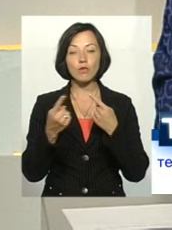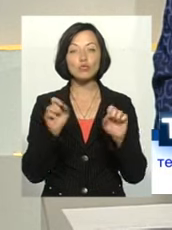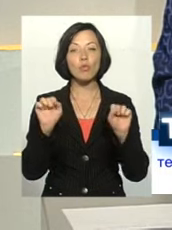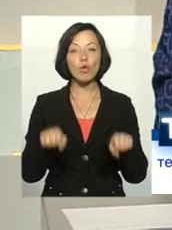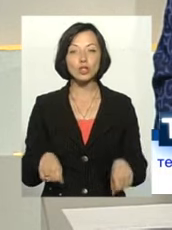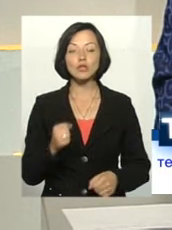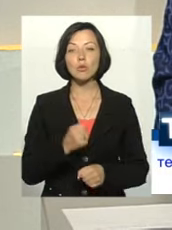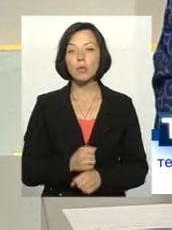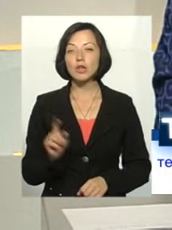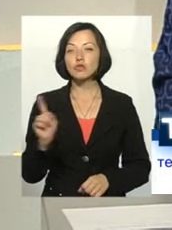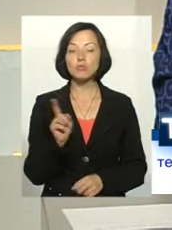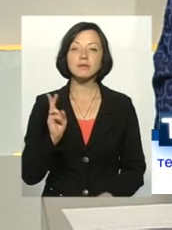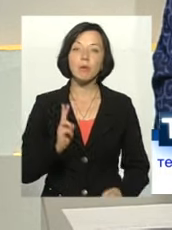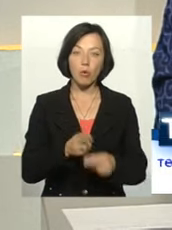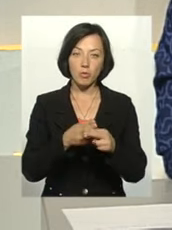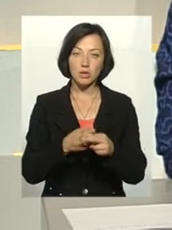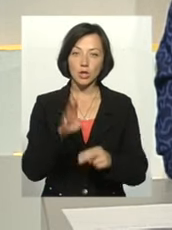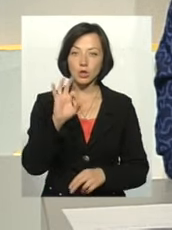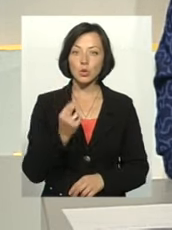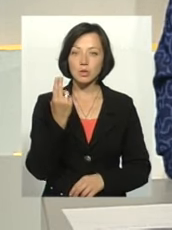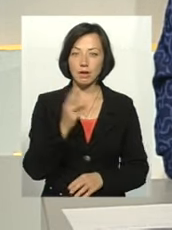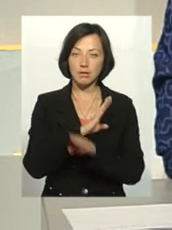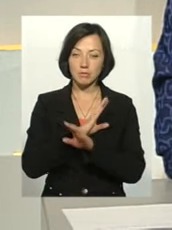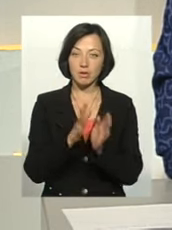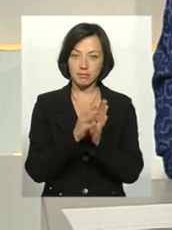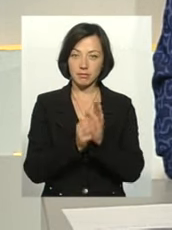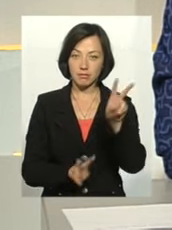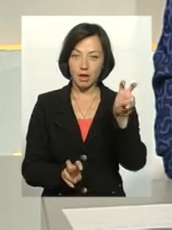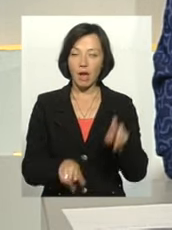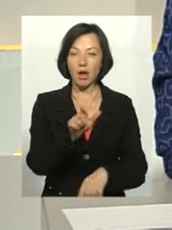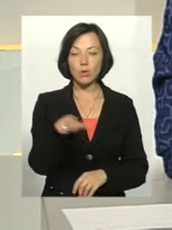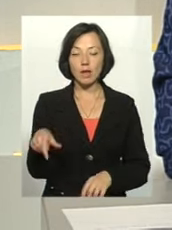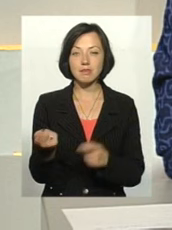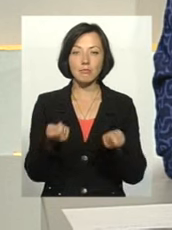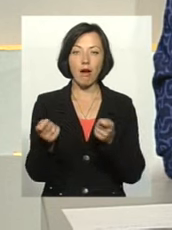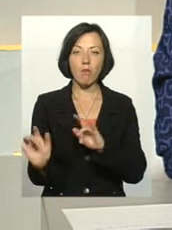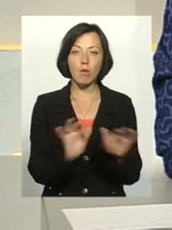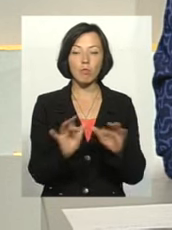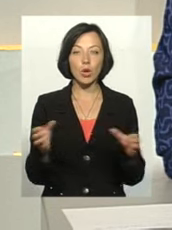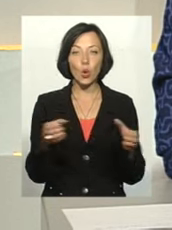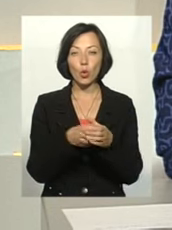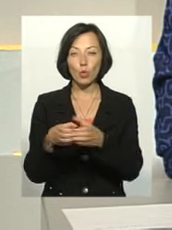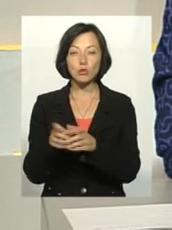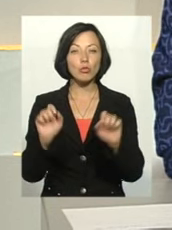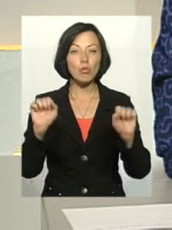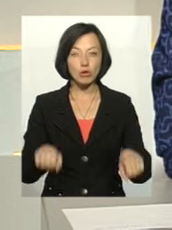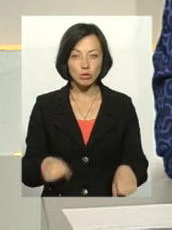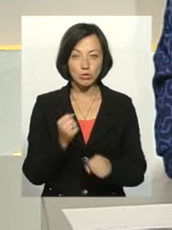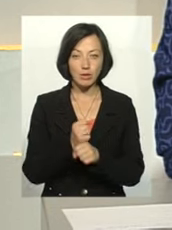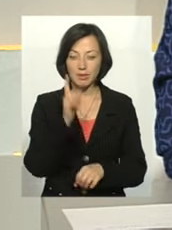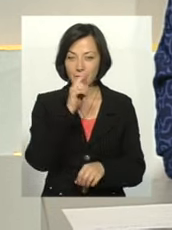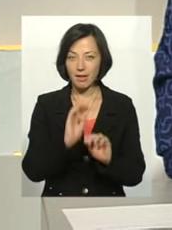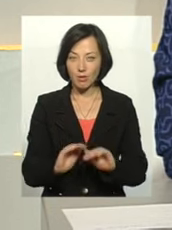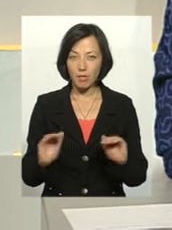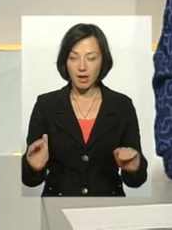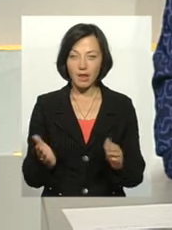аби запобігти соціальній смерті людей із маломобільних груп. Що можемо зробити, аби маленькі громадяни,